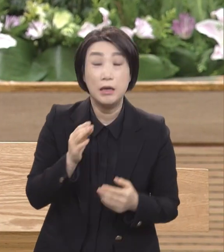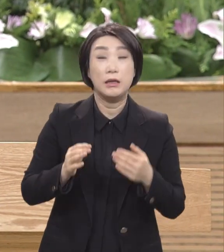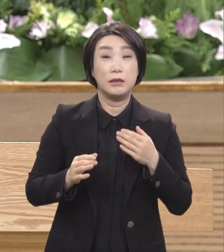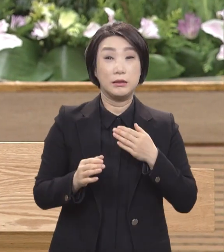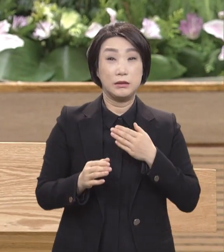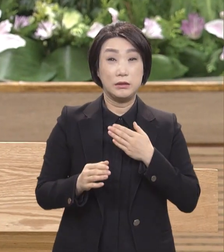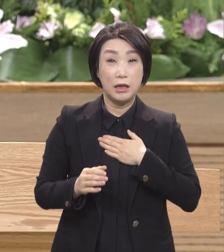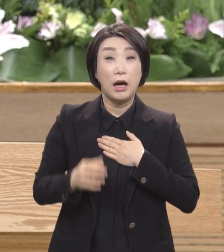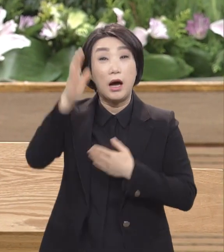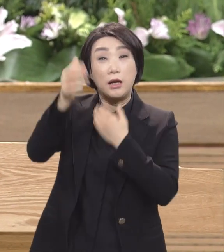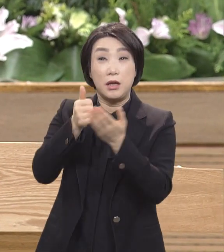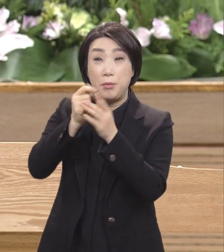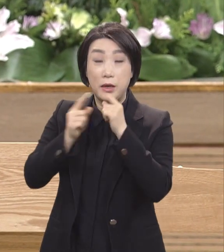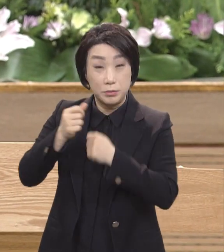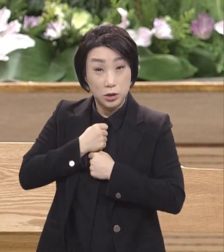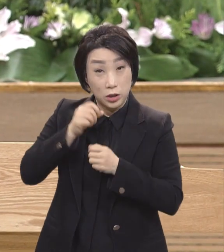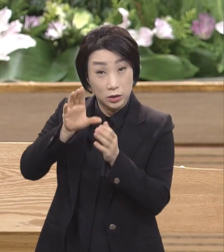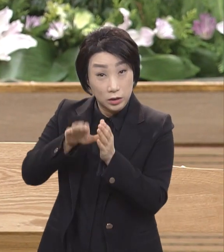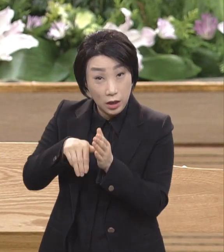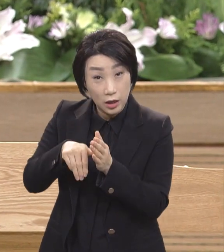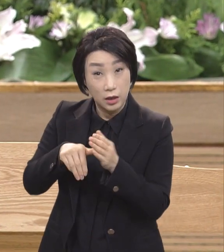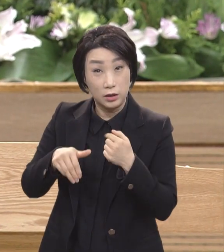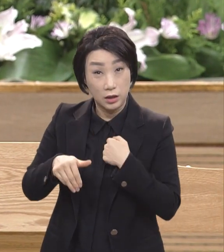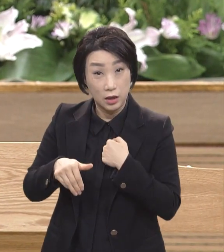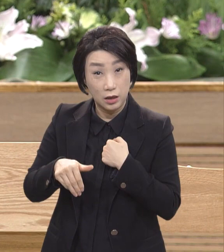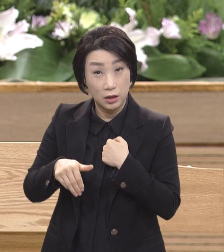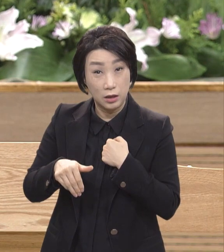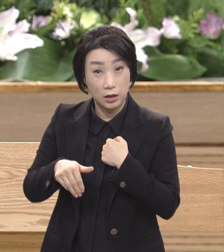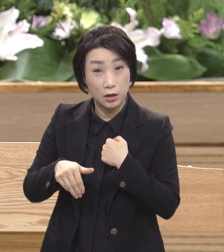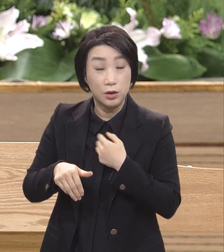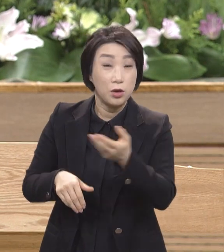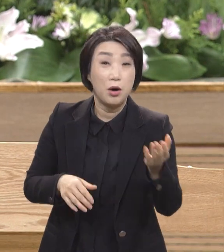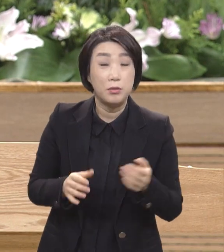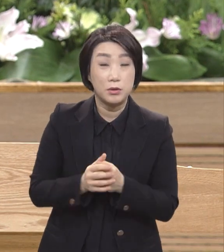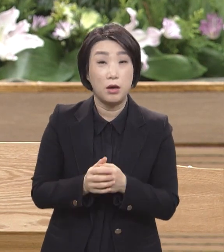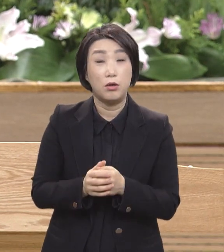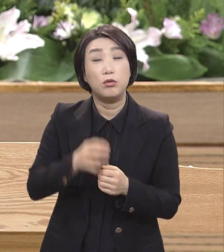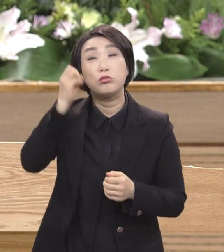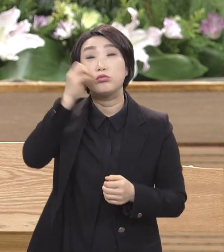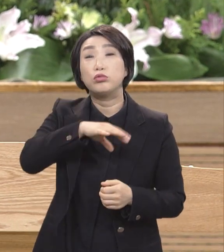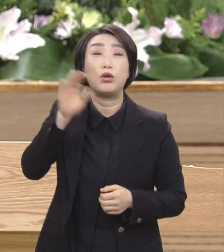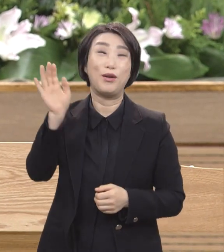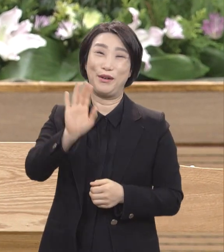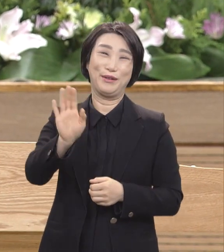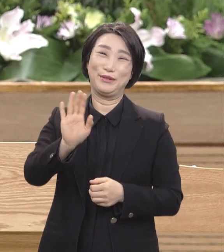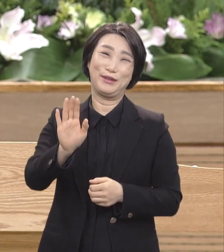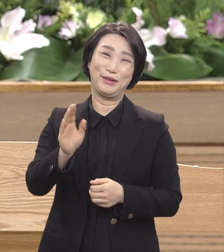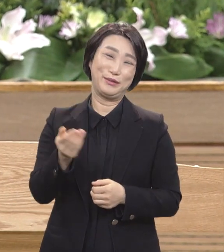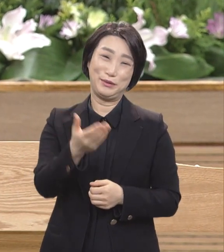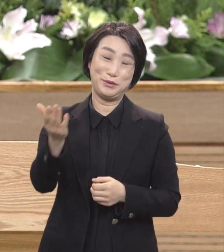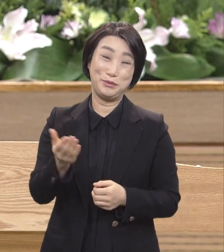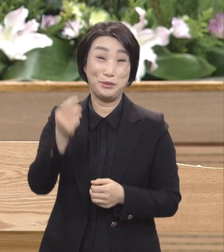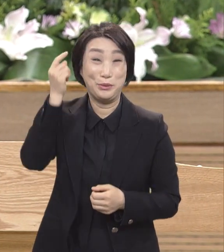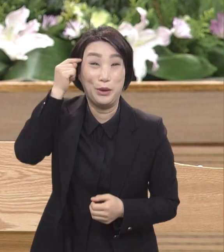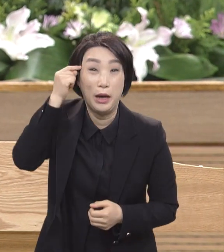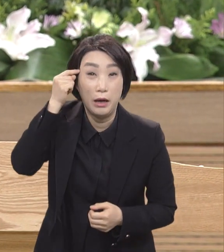내가 하나님 말씀을 지킬 때 여러분 공짜가 아닙니다.